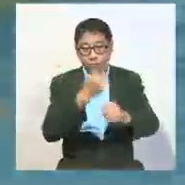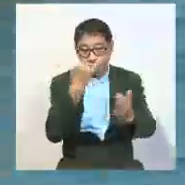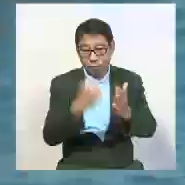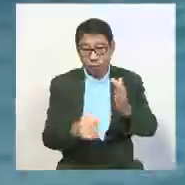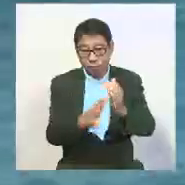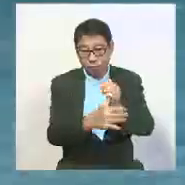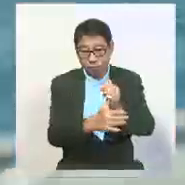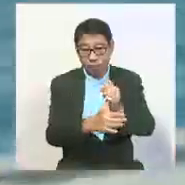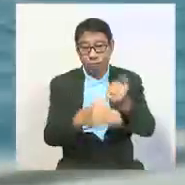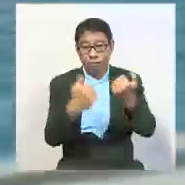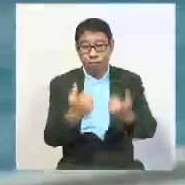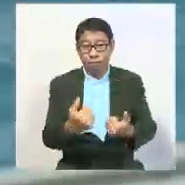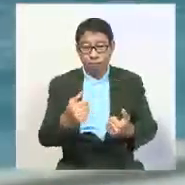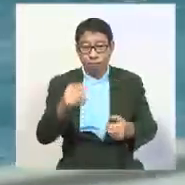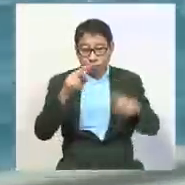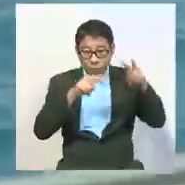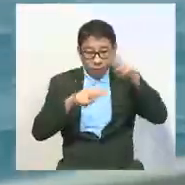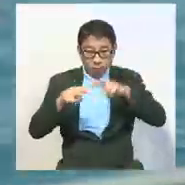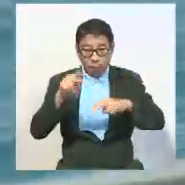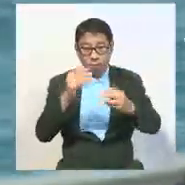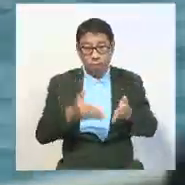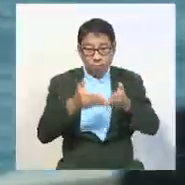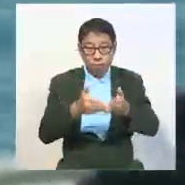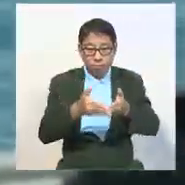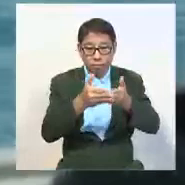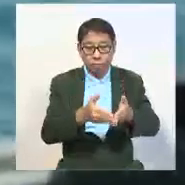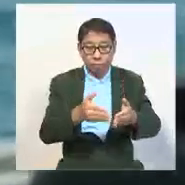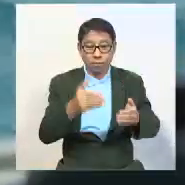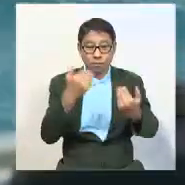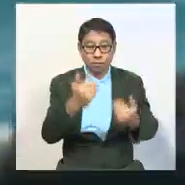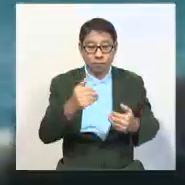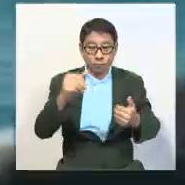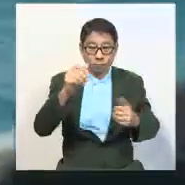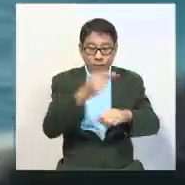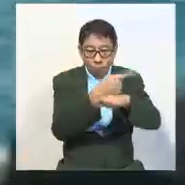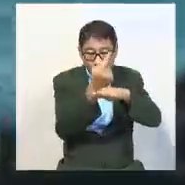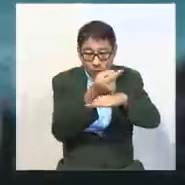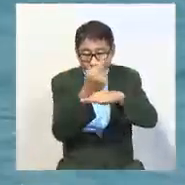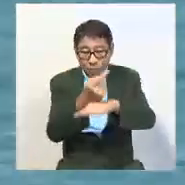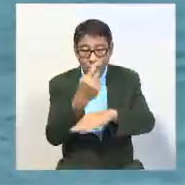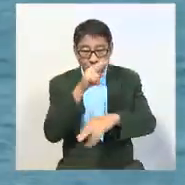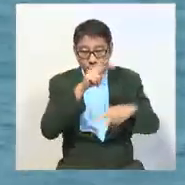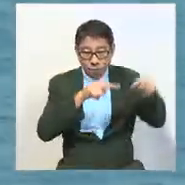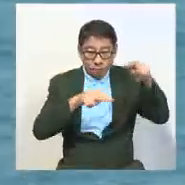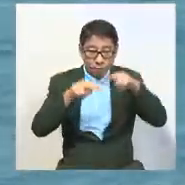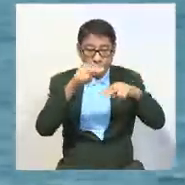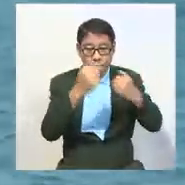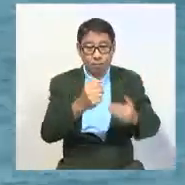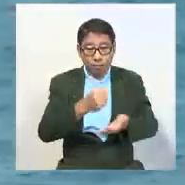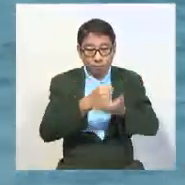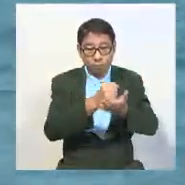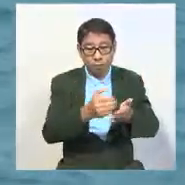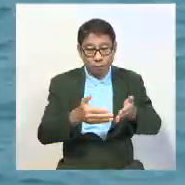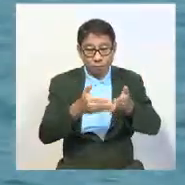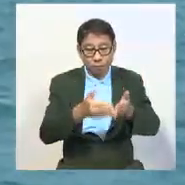ดกฎหมายก็จะมีการออกลาดตระเวนค้นหาเรือเป้าหมายทั้งทางเรือและอากาศยานการตรวจเรือและให้ความช่วยเ